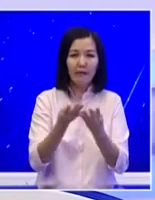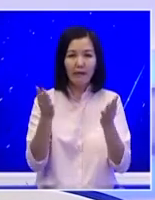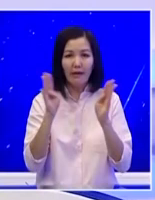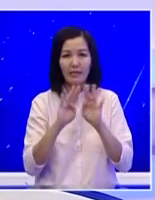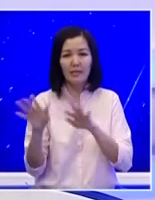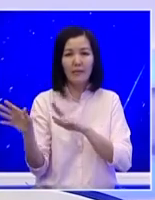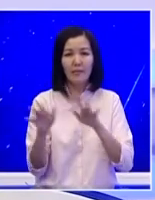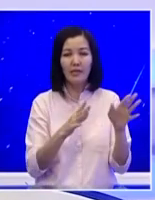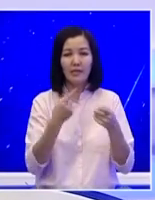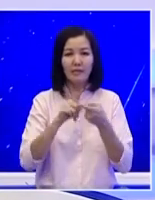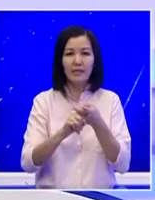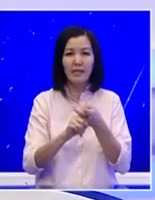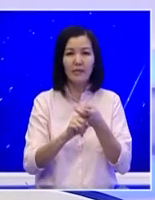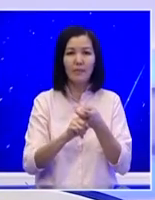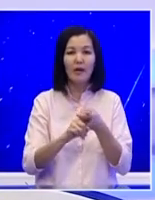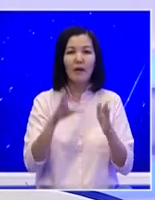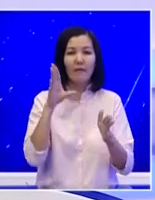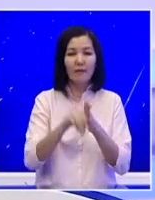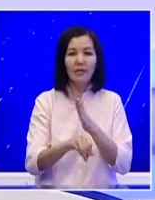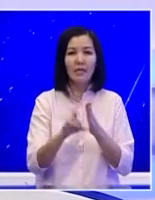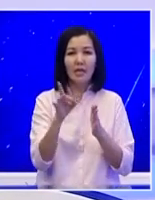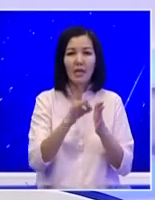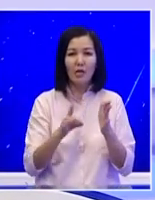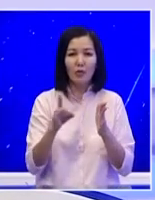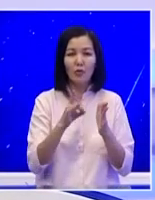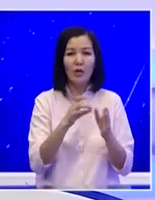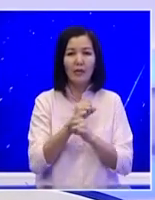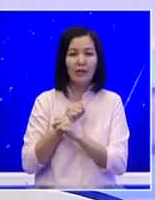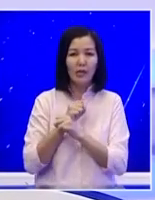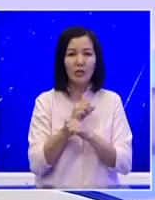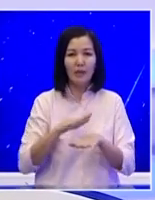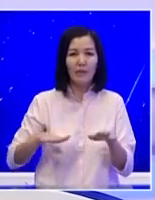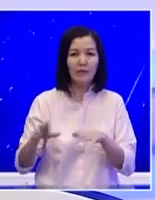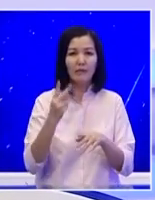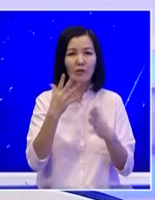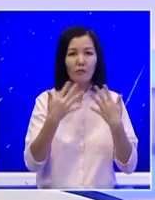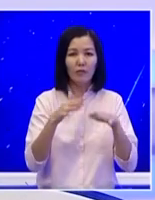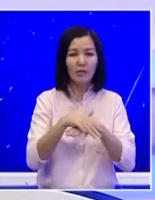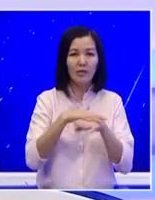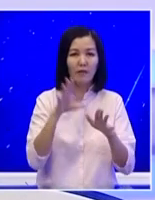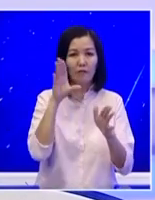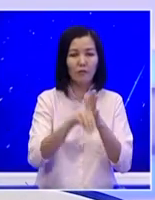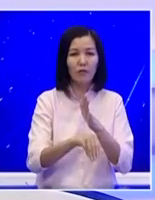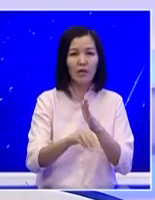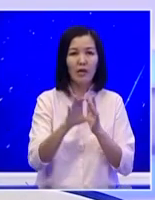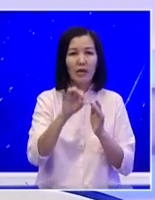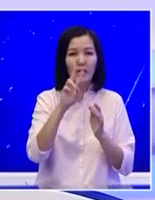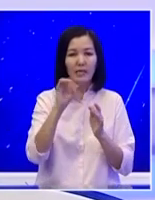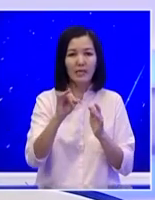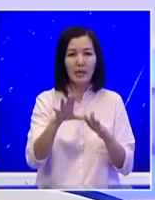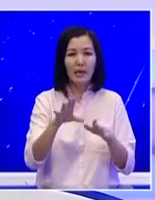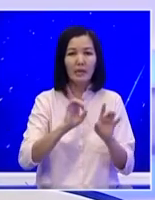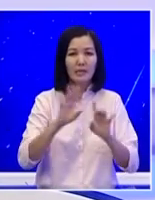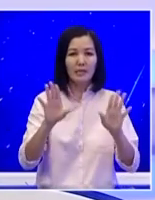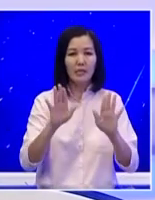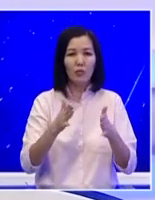Усиленные карантинные меры в связи с этим введены в районе 4 дачных массивов и 2 населенных пунктов, включая районный центр ИСИК. Как